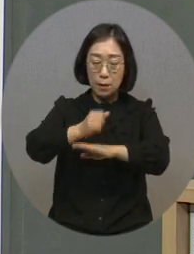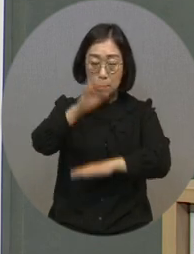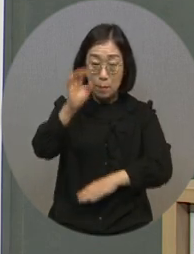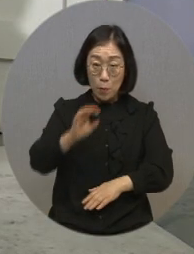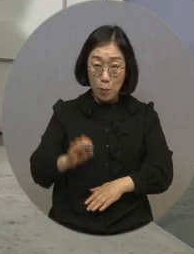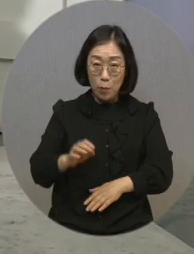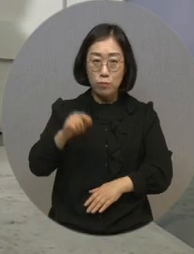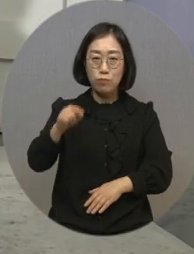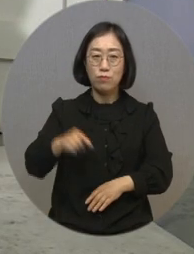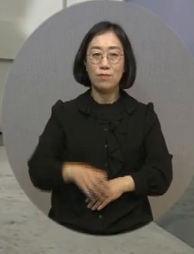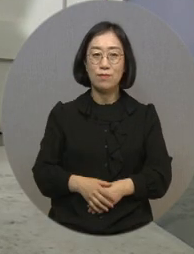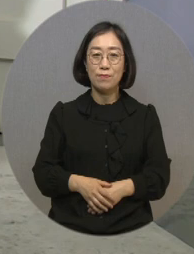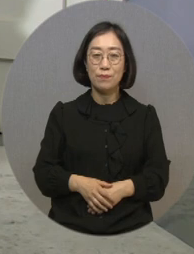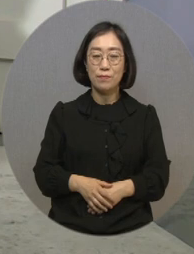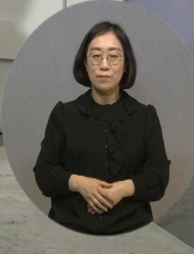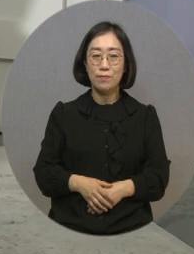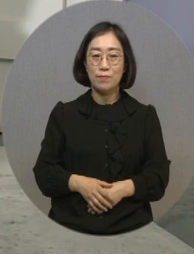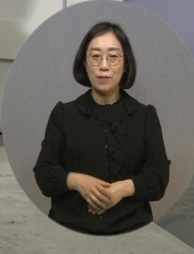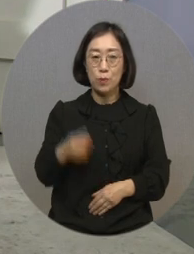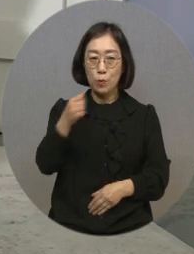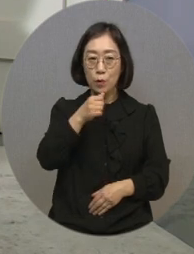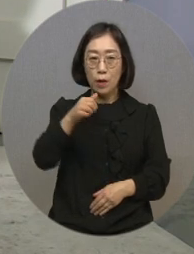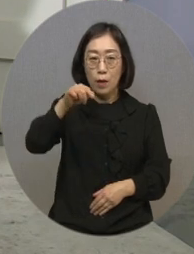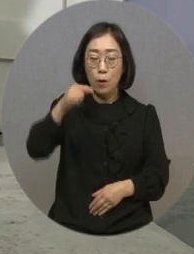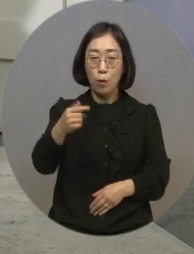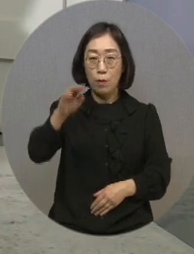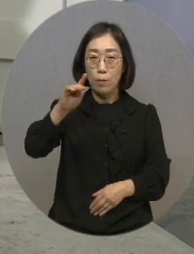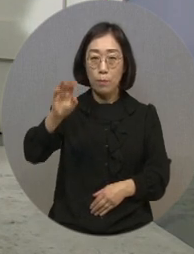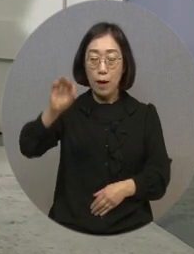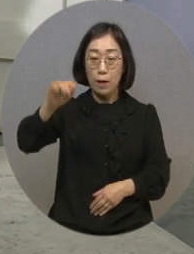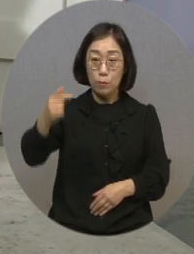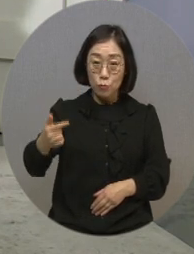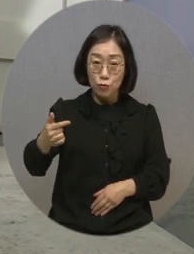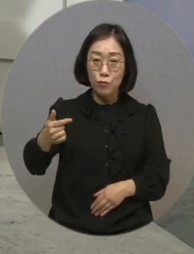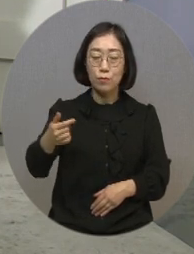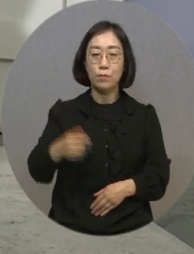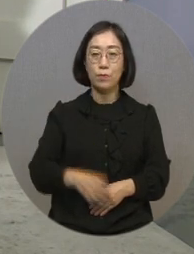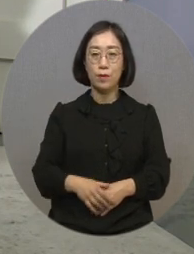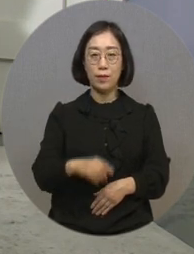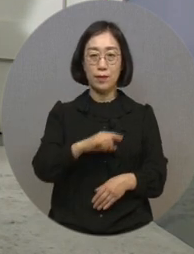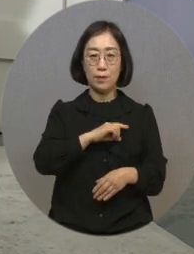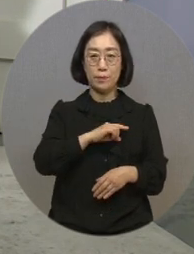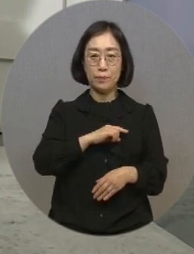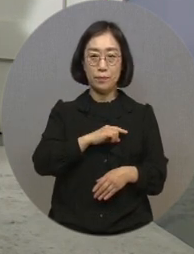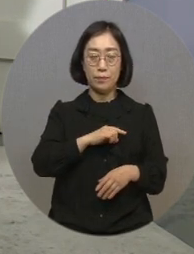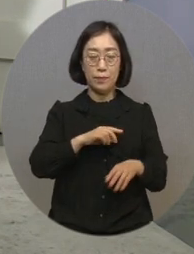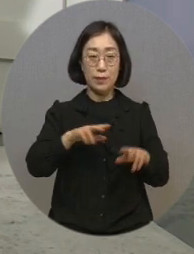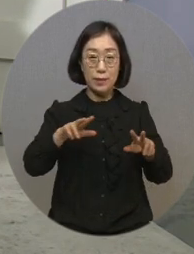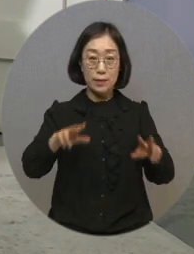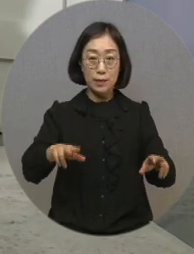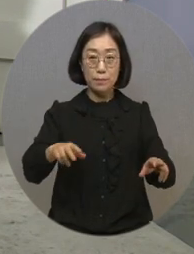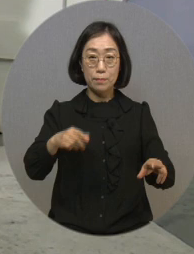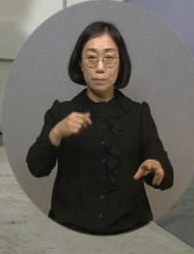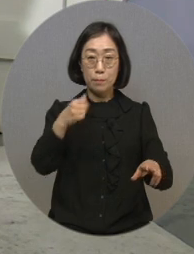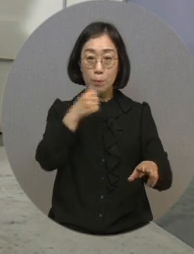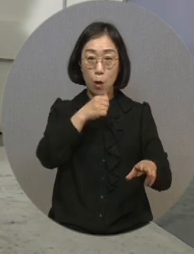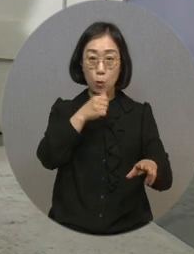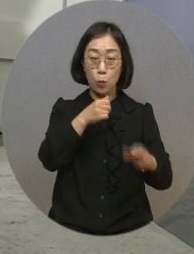소개합니다. 저희 권박문 변호사께서는 지금 현재는